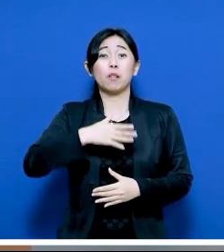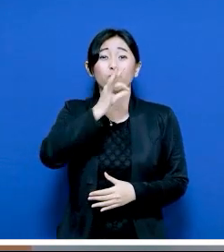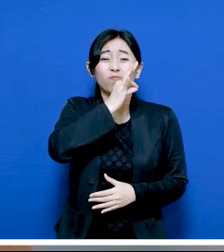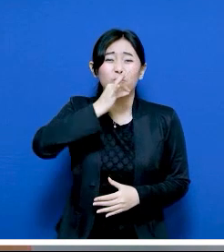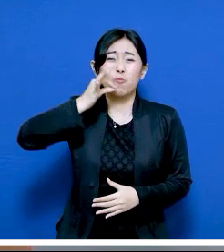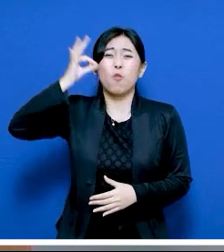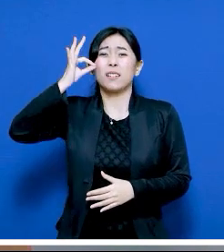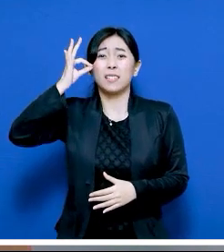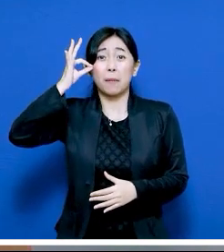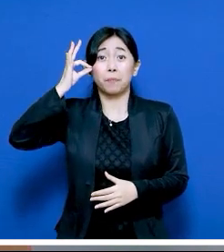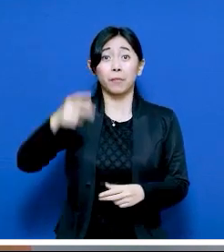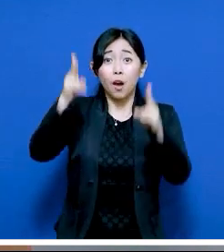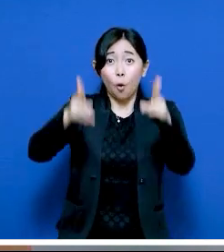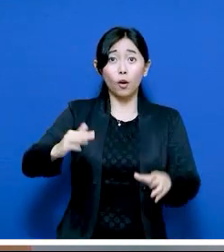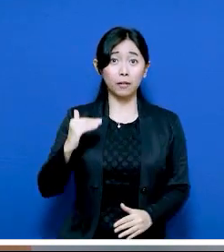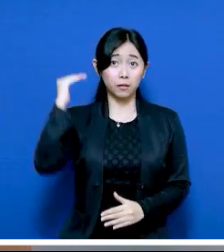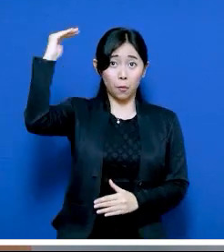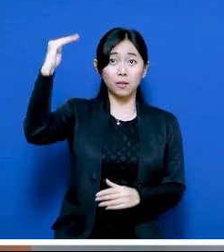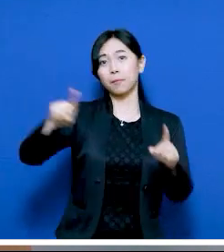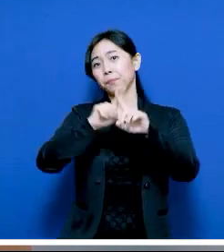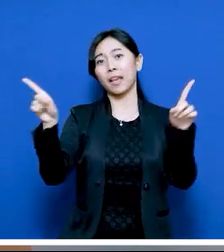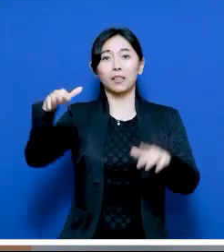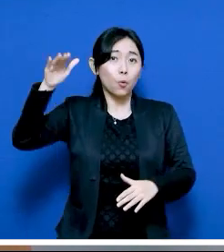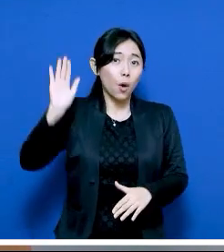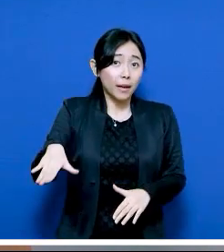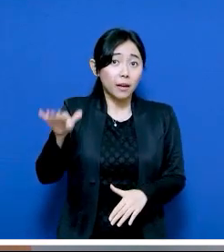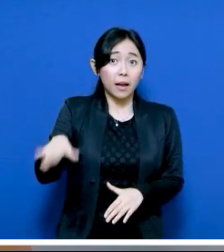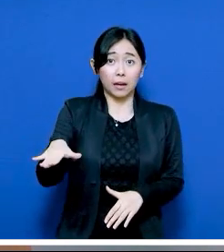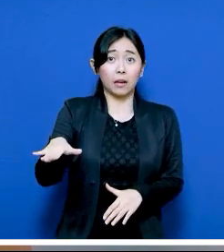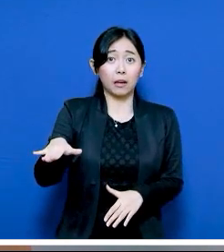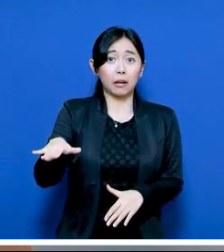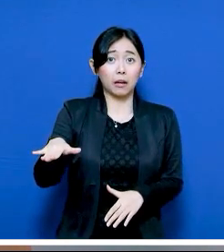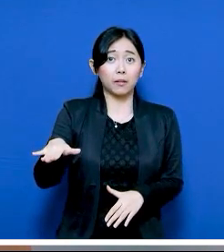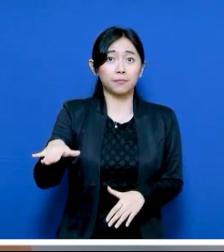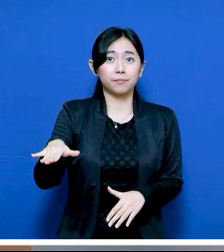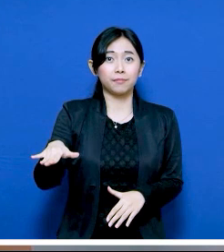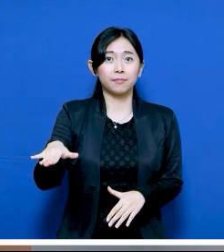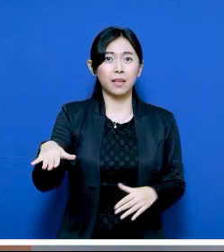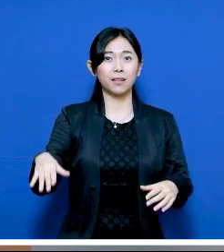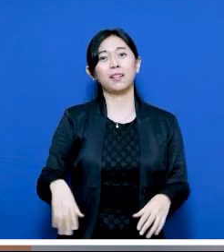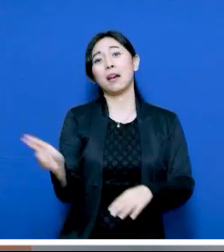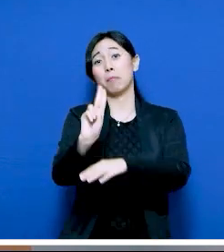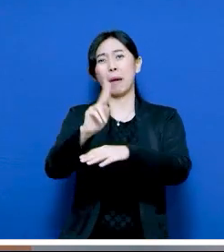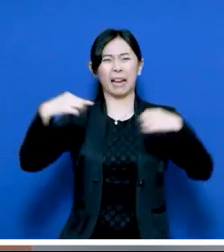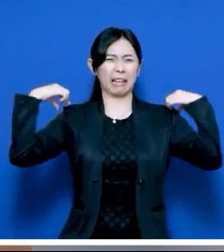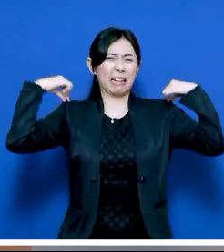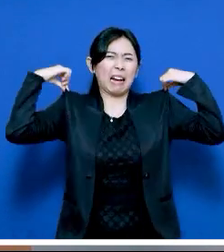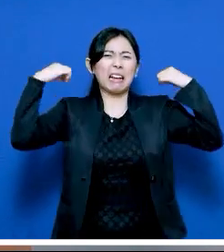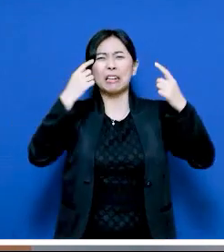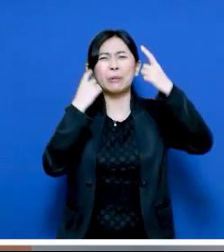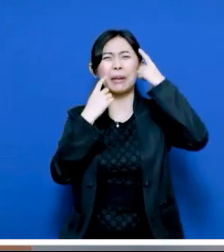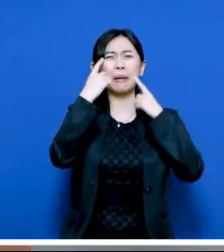mereka, baik orang dewasa maupun anak-anak, mengenakan kain